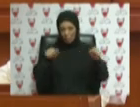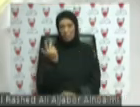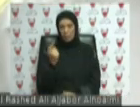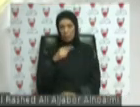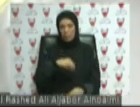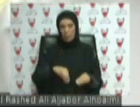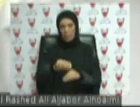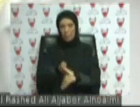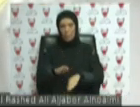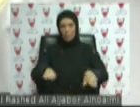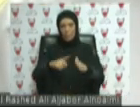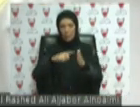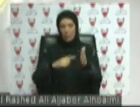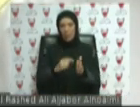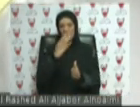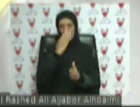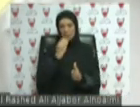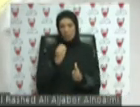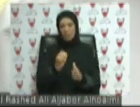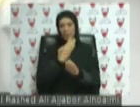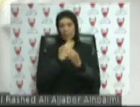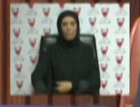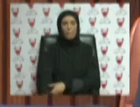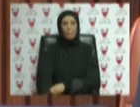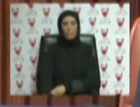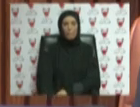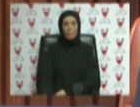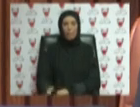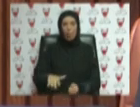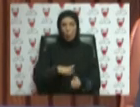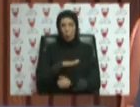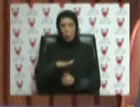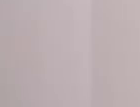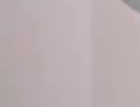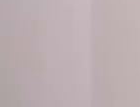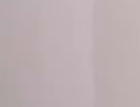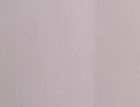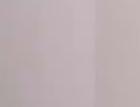دلال جاسم الزايد، رئيس لجنة الشؤون التشريعية والقانونية، شكرا جزيلا لك.